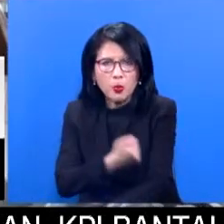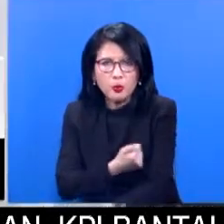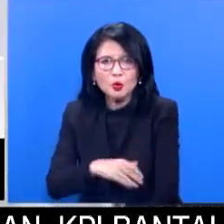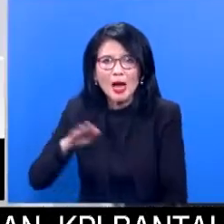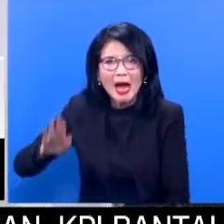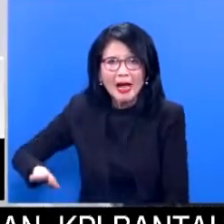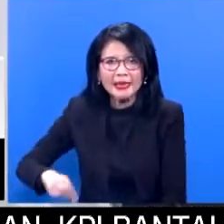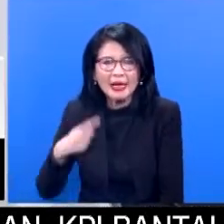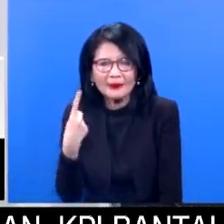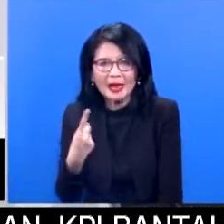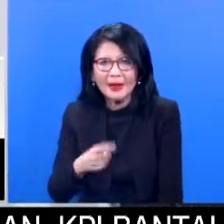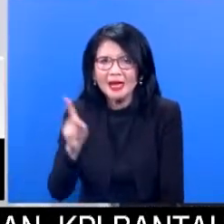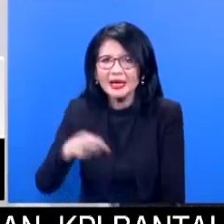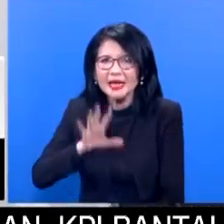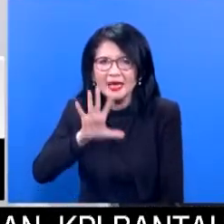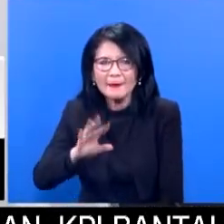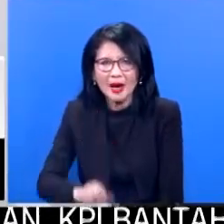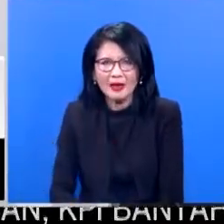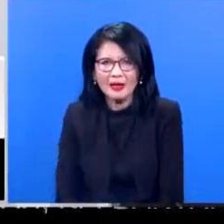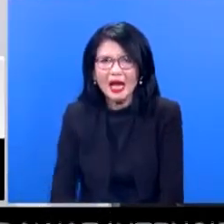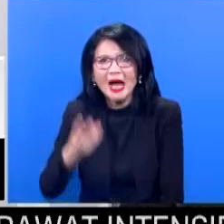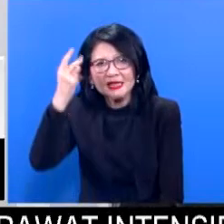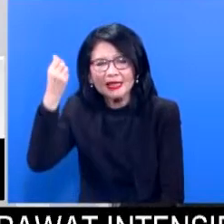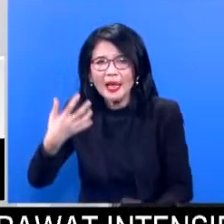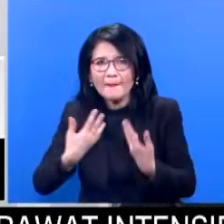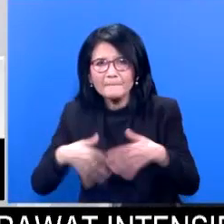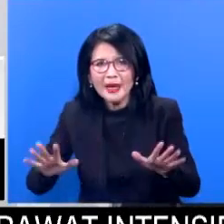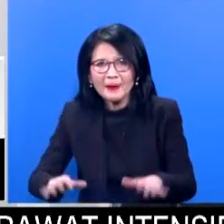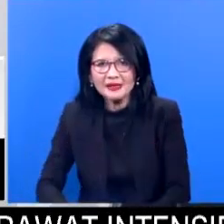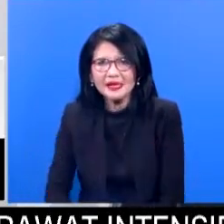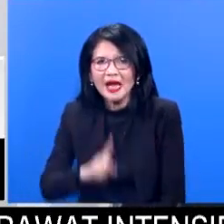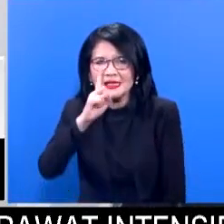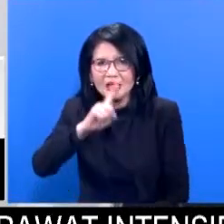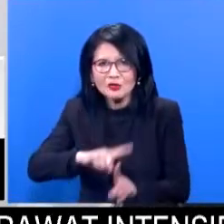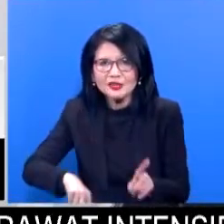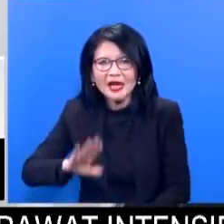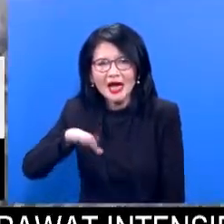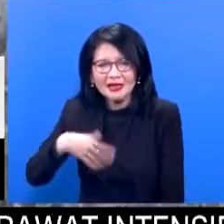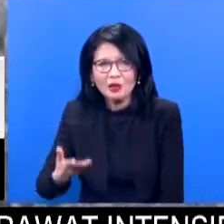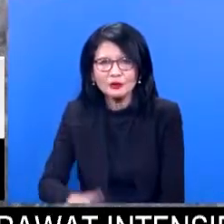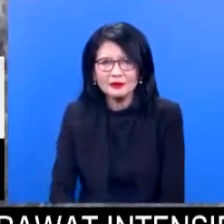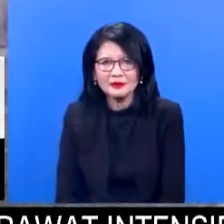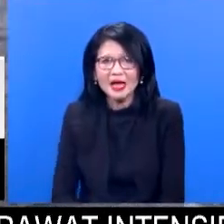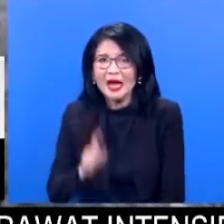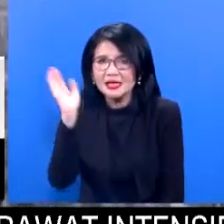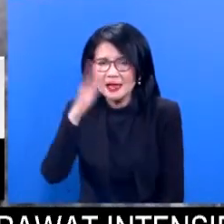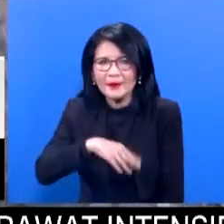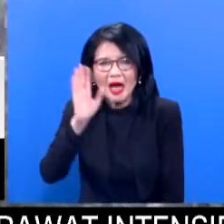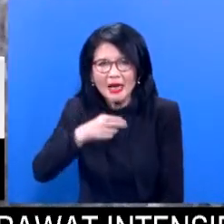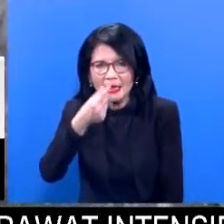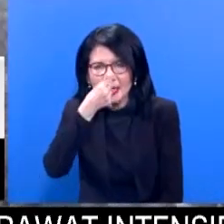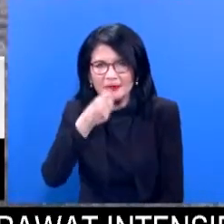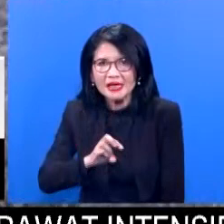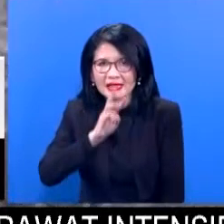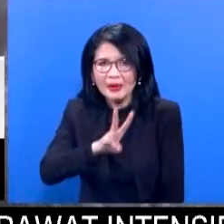pertama dari 5 bersaudara dan rencananya akan bebas pada 1,5 tahun mendatang. Sementara itu hingga Kamis siang sudah ada